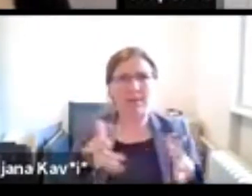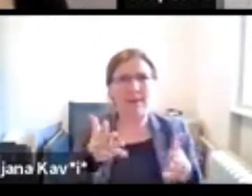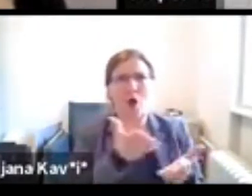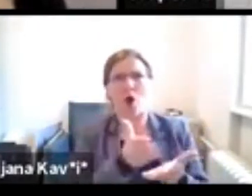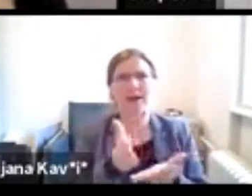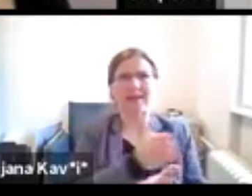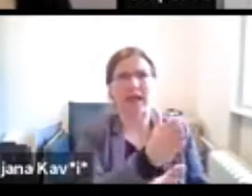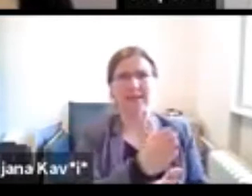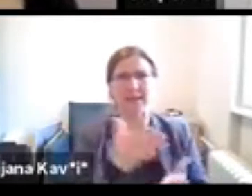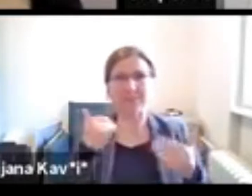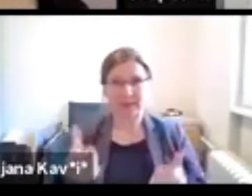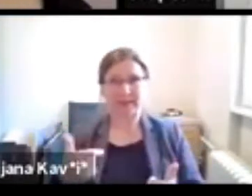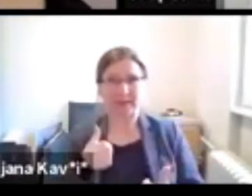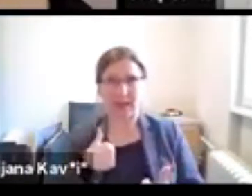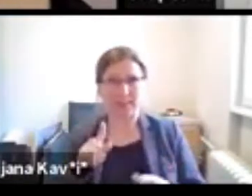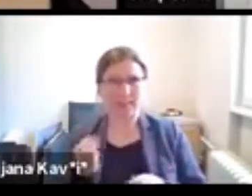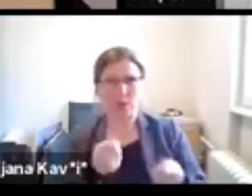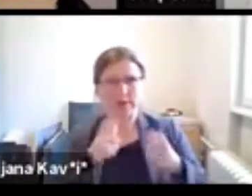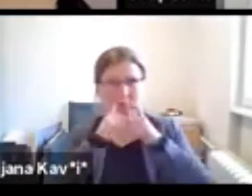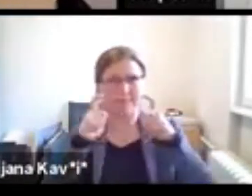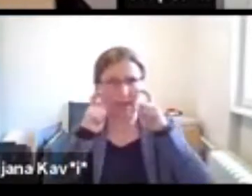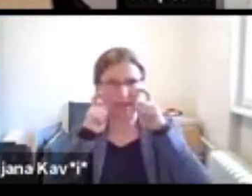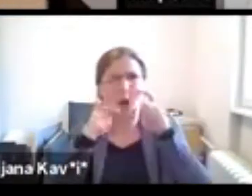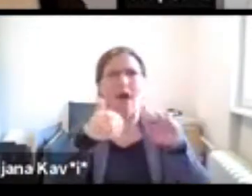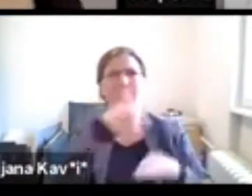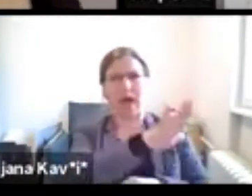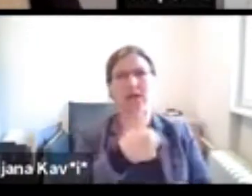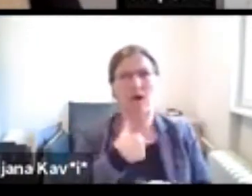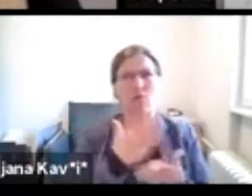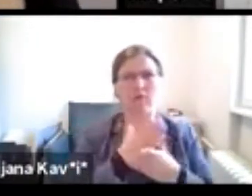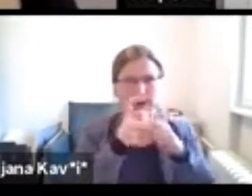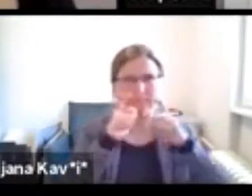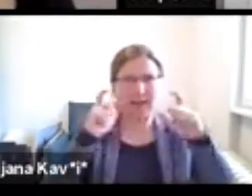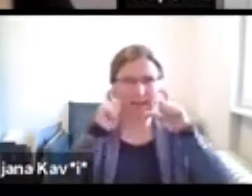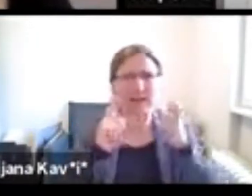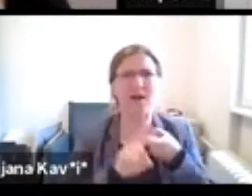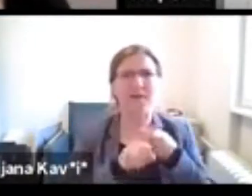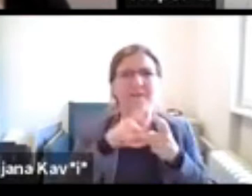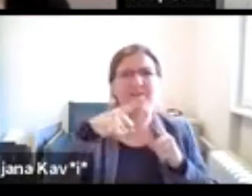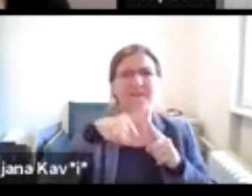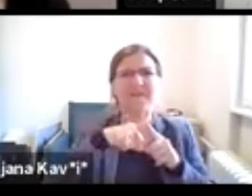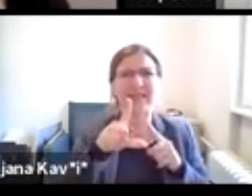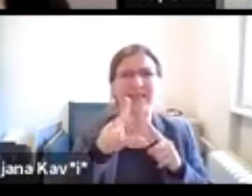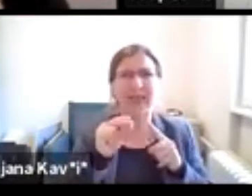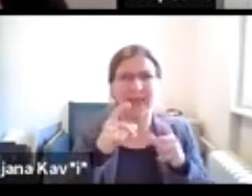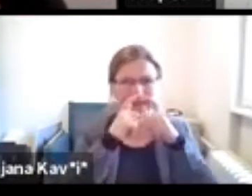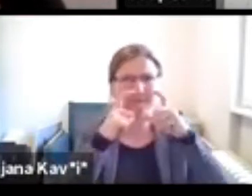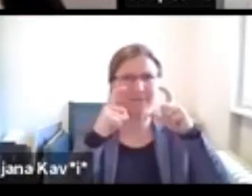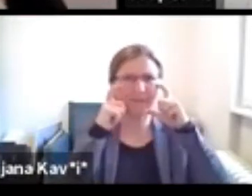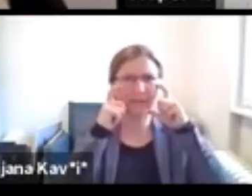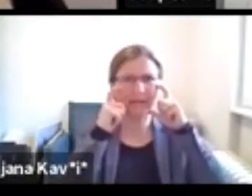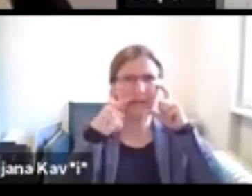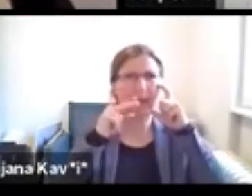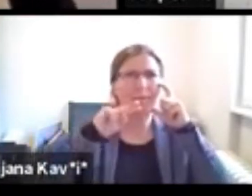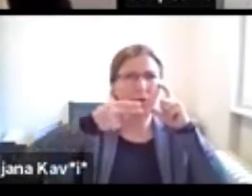jer sam sam ovdje, inače imam masku koja ima filter unutra i koja se može koristiti mjesecima ako se mijenja